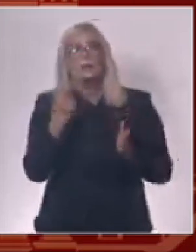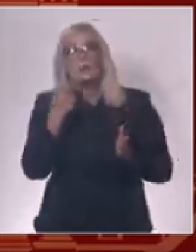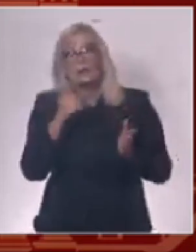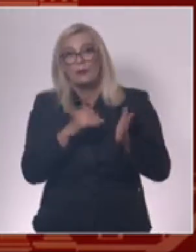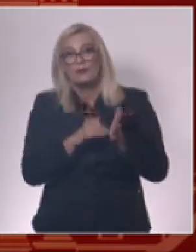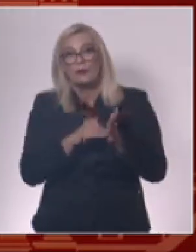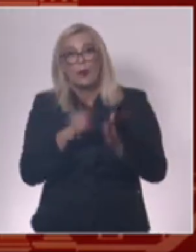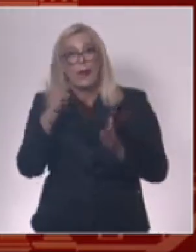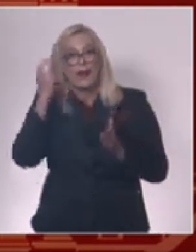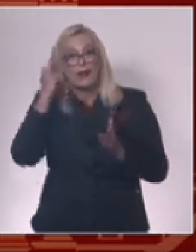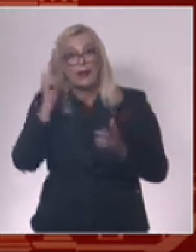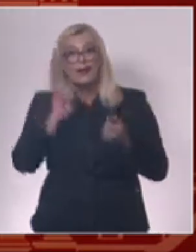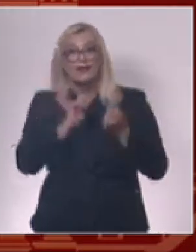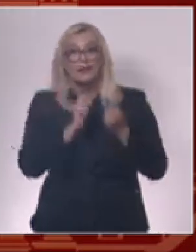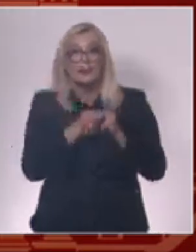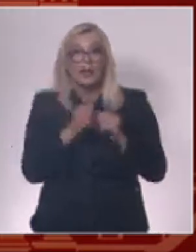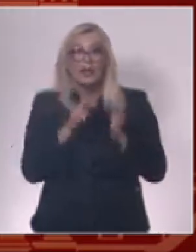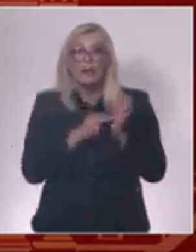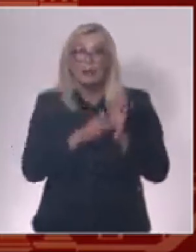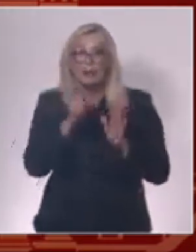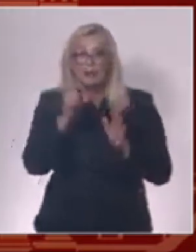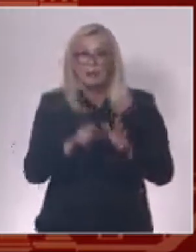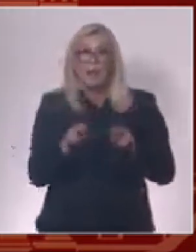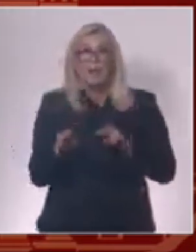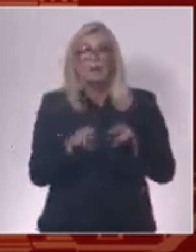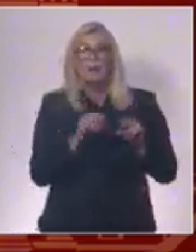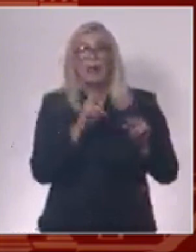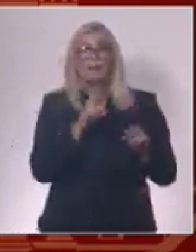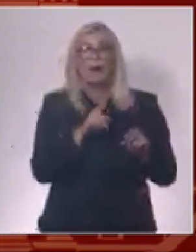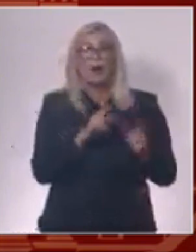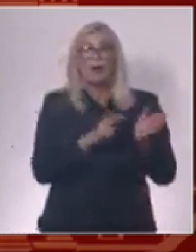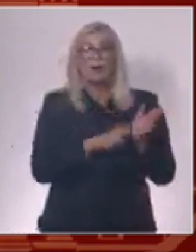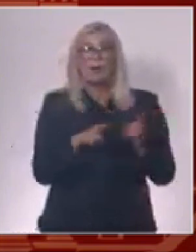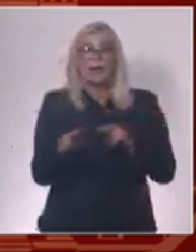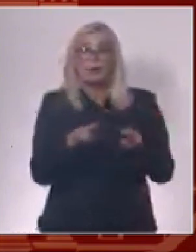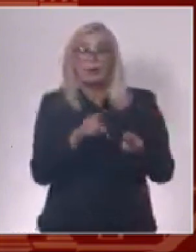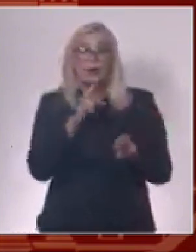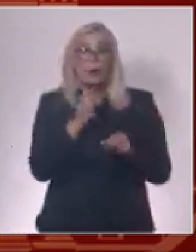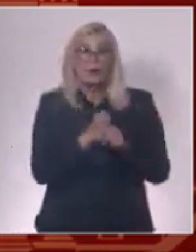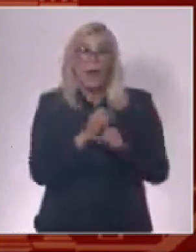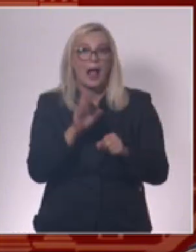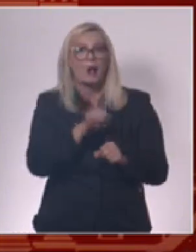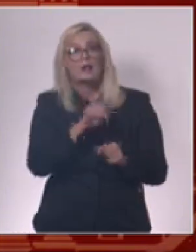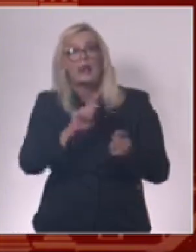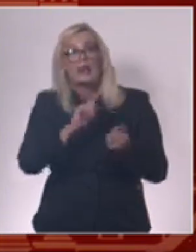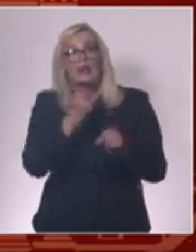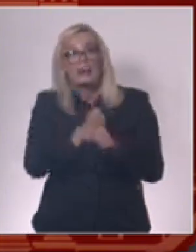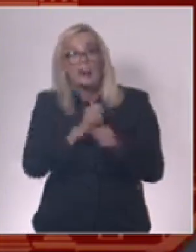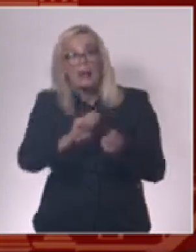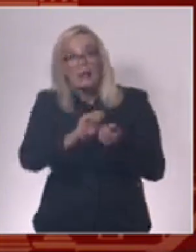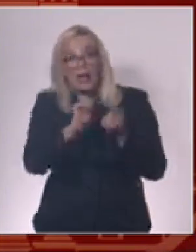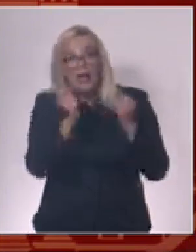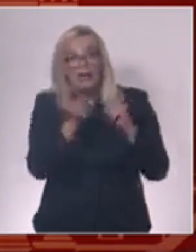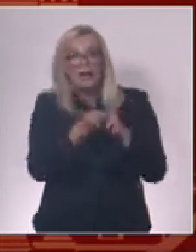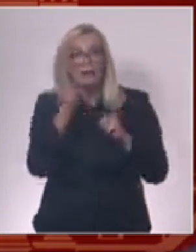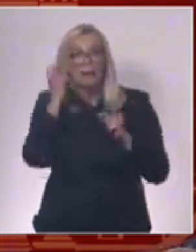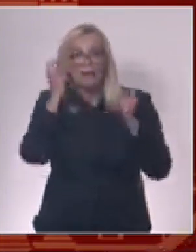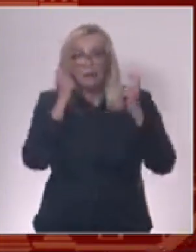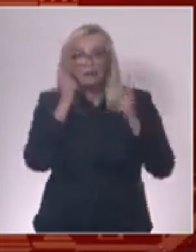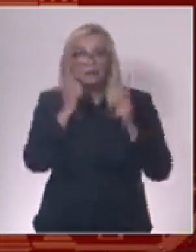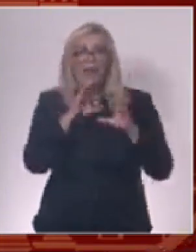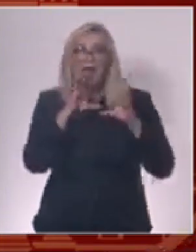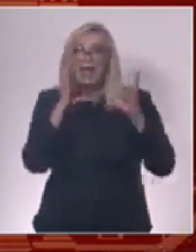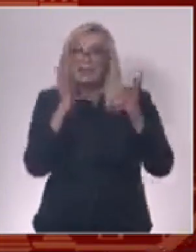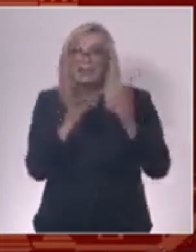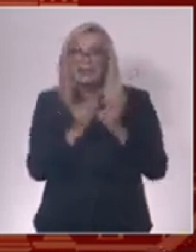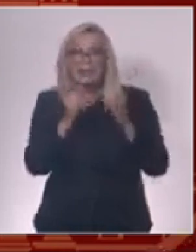оние кои што работат во правосудството. Ако не направиме реформа во главата, сите хартии што ќе ги напишеме ќе бидат